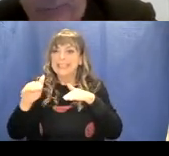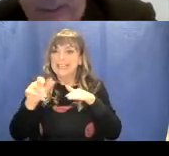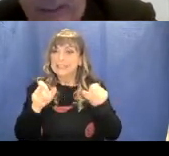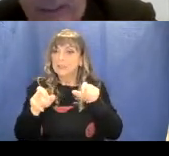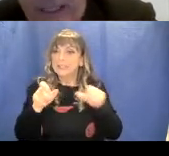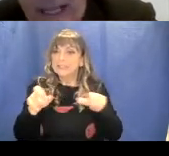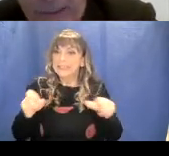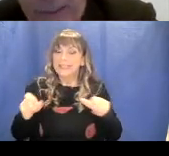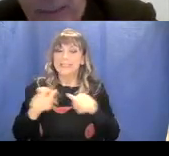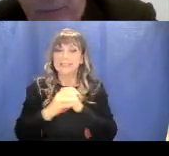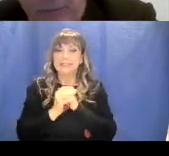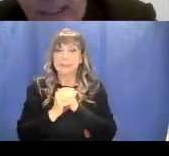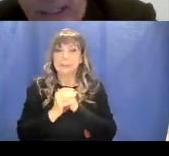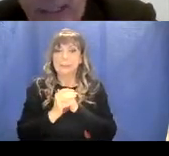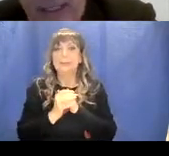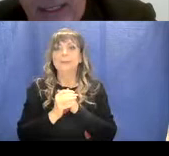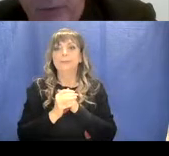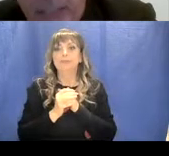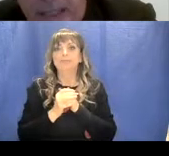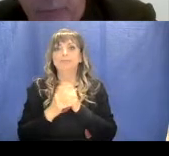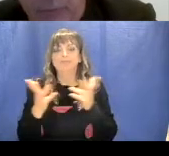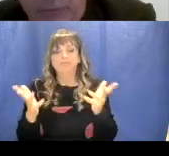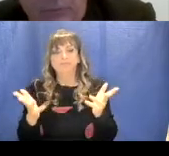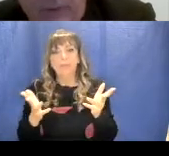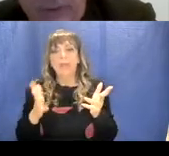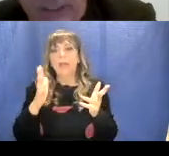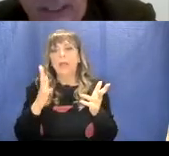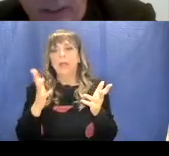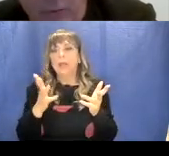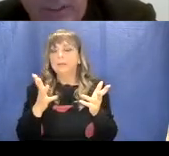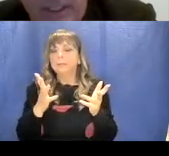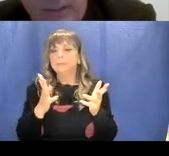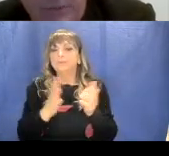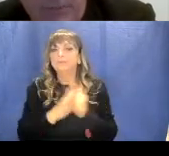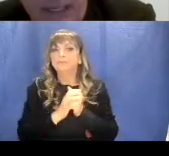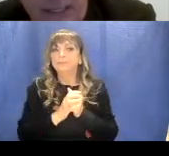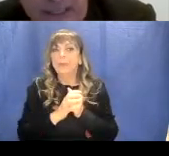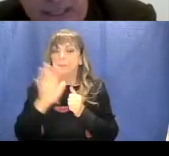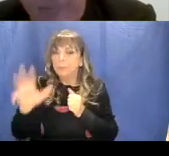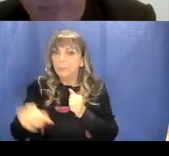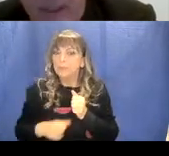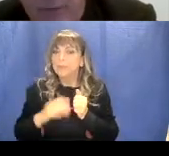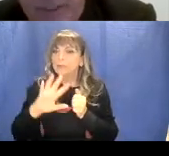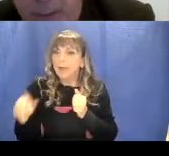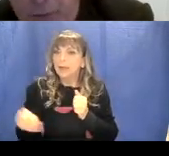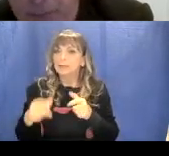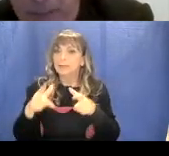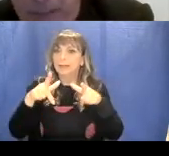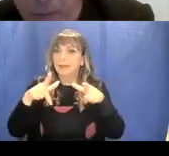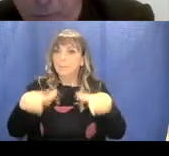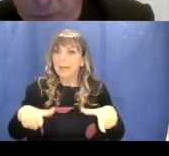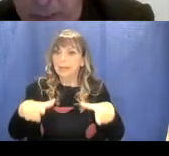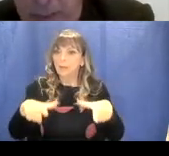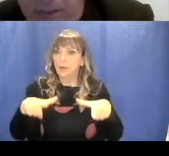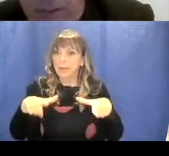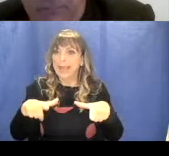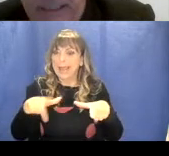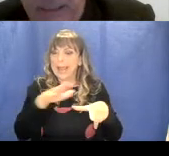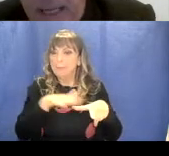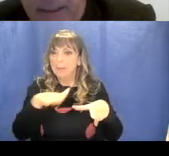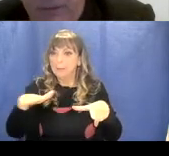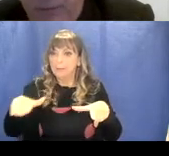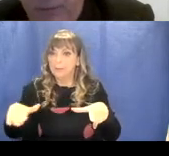delle altre mattonelle che hanno dato delle grosse sorprese queste roger penrose